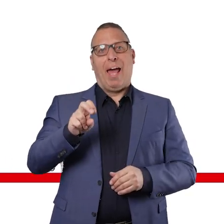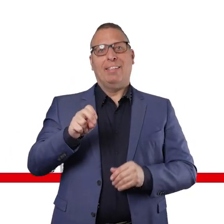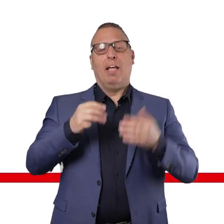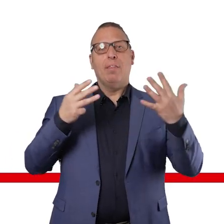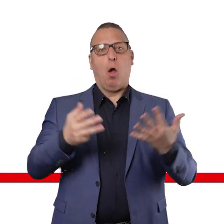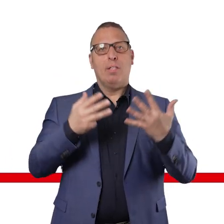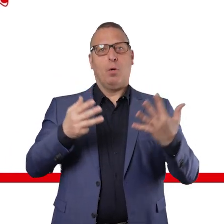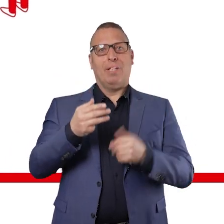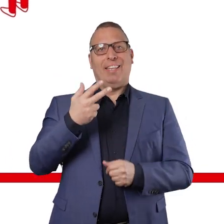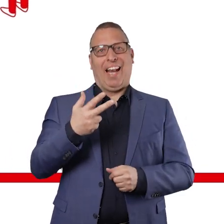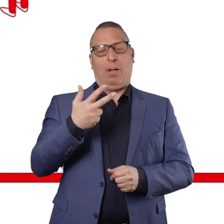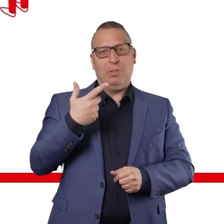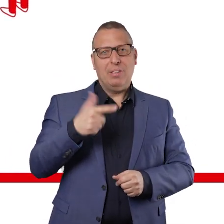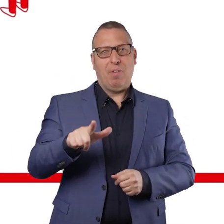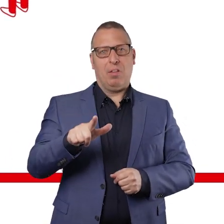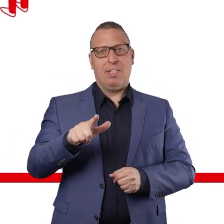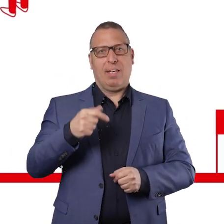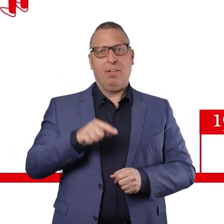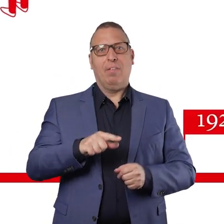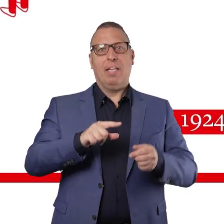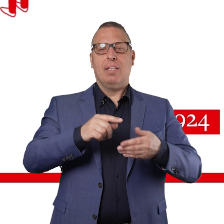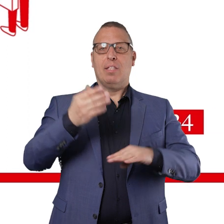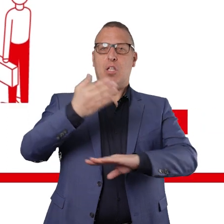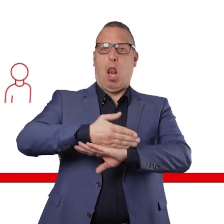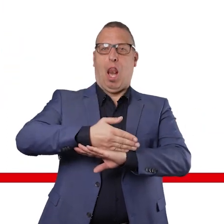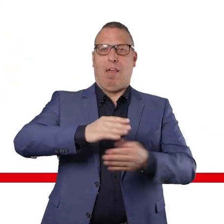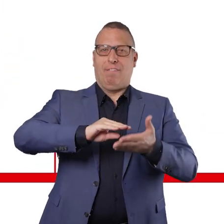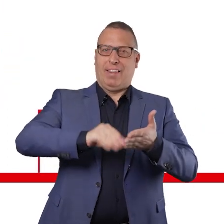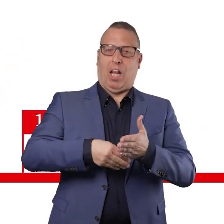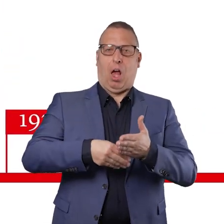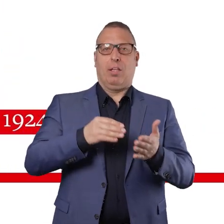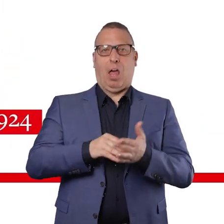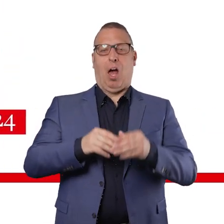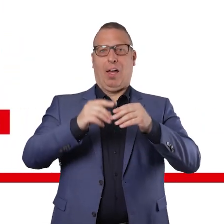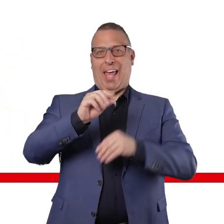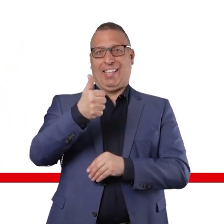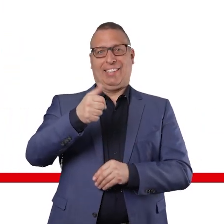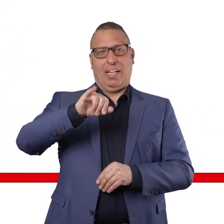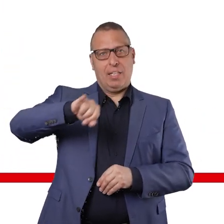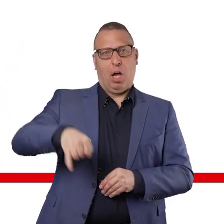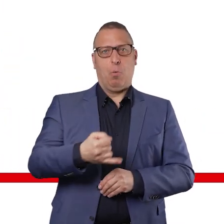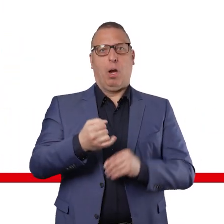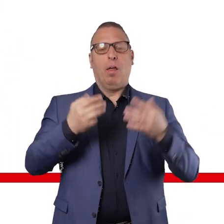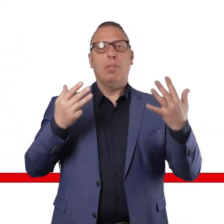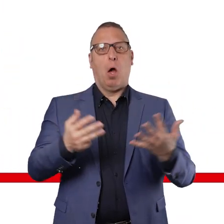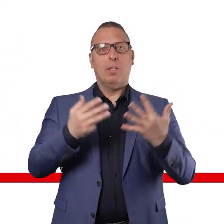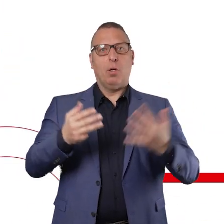März 1923 den schweizerisch-liechtensteinischen Zollvertrag. Er trat am 1.